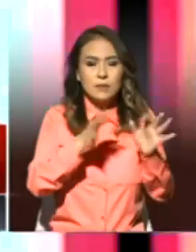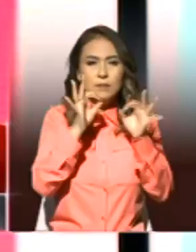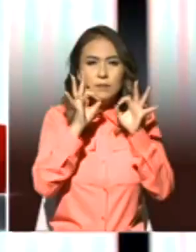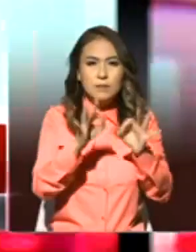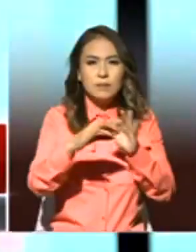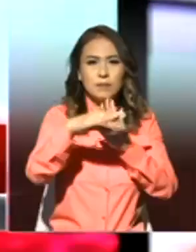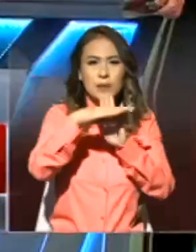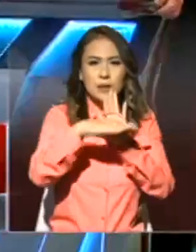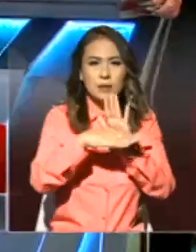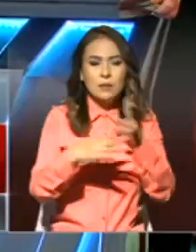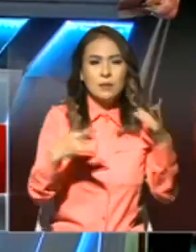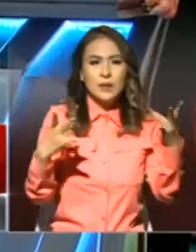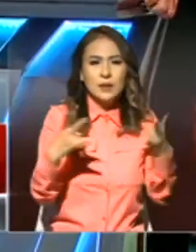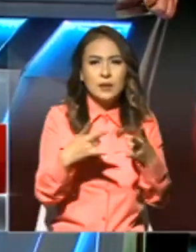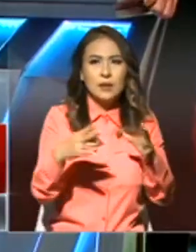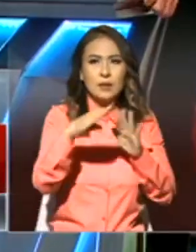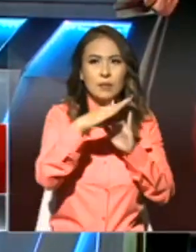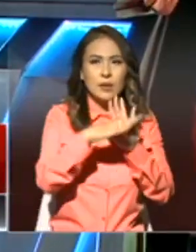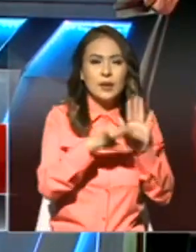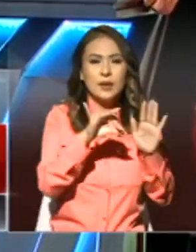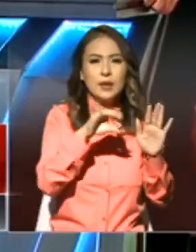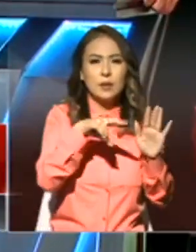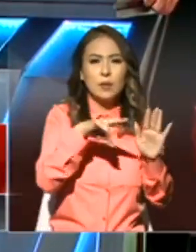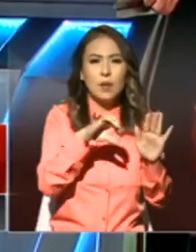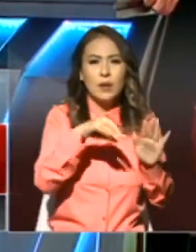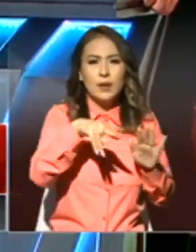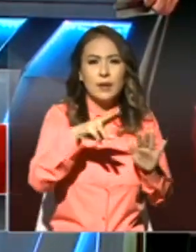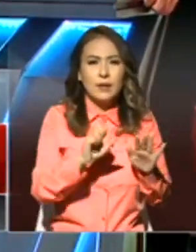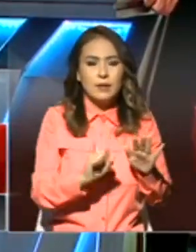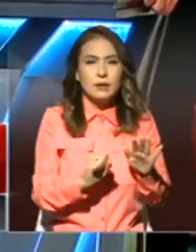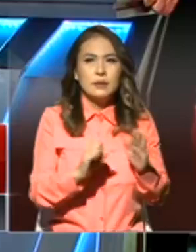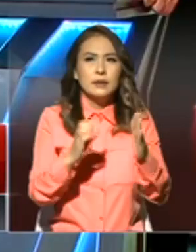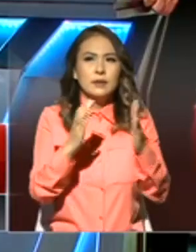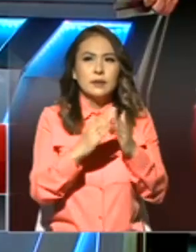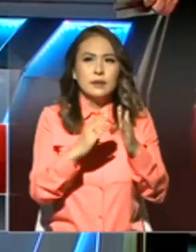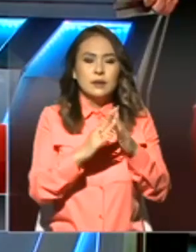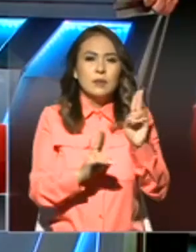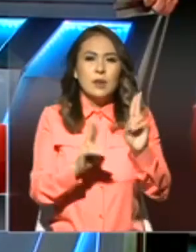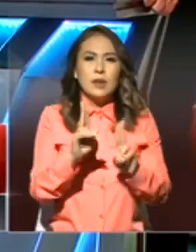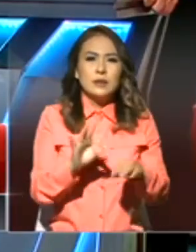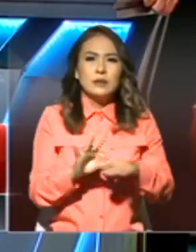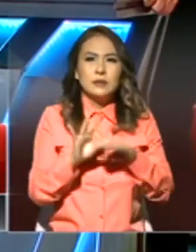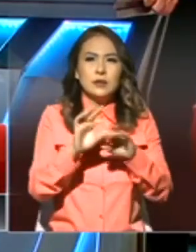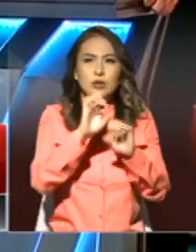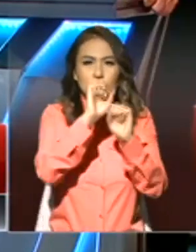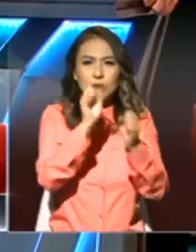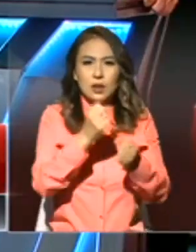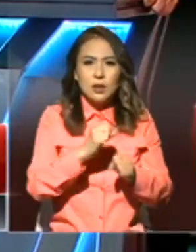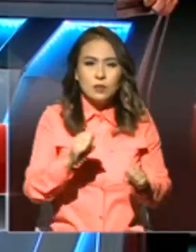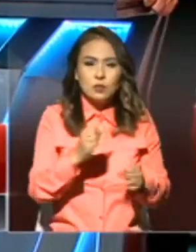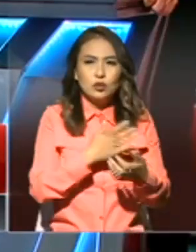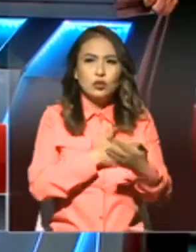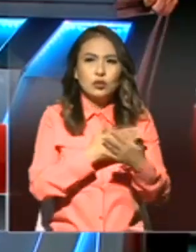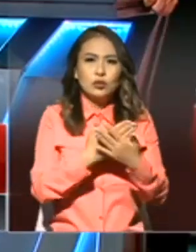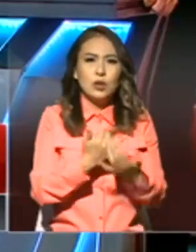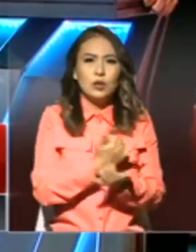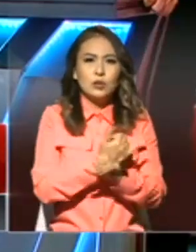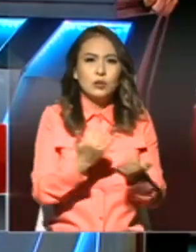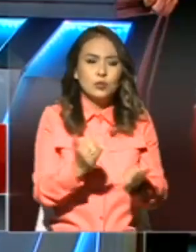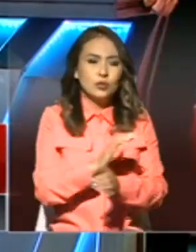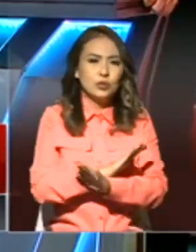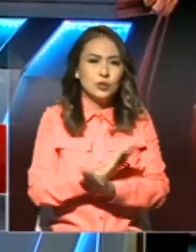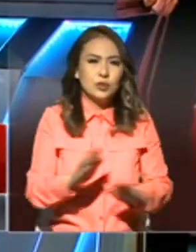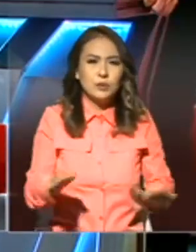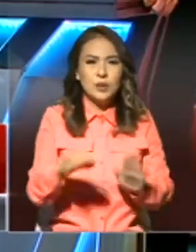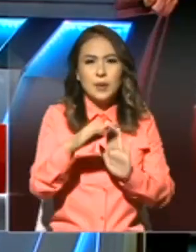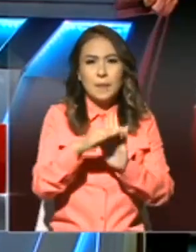керек. Бағдарлама ол тек қана ипотеканы, ипотекалық процестерді жылдамдату үшін, ынталандыру үшін емес. Субсидиялау емес.